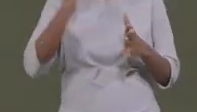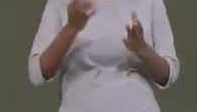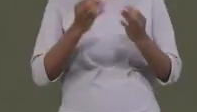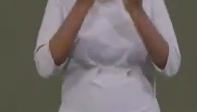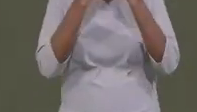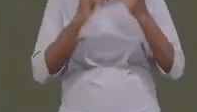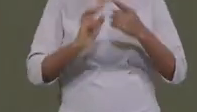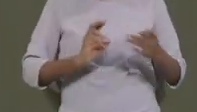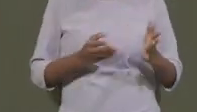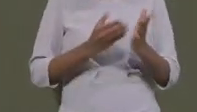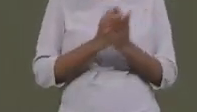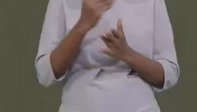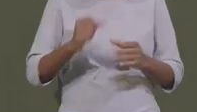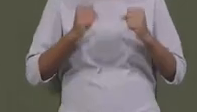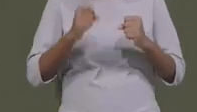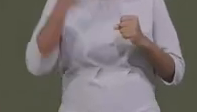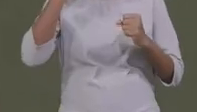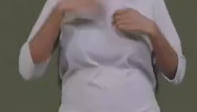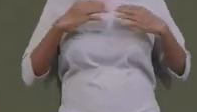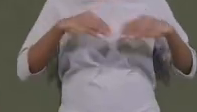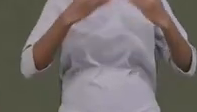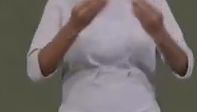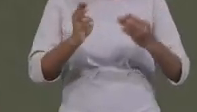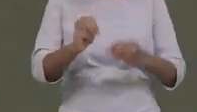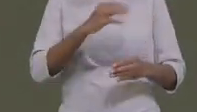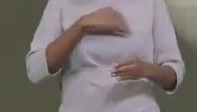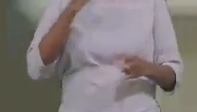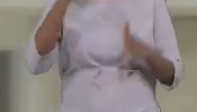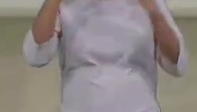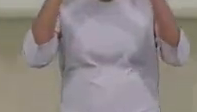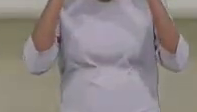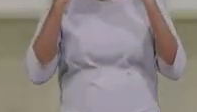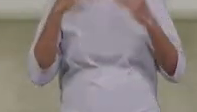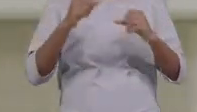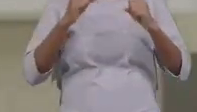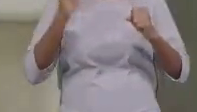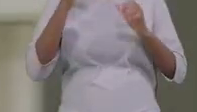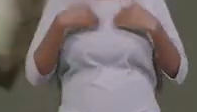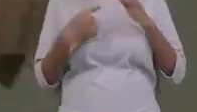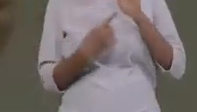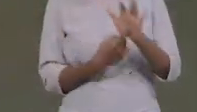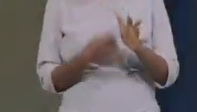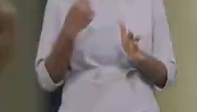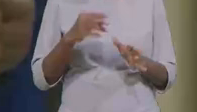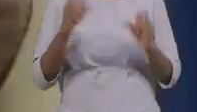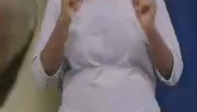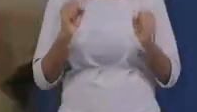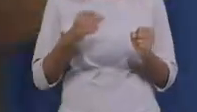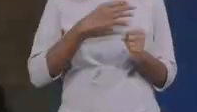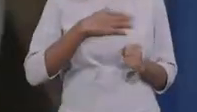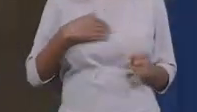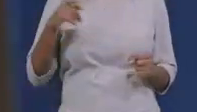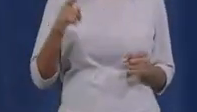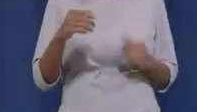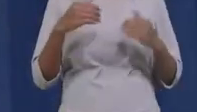même c'était pas la puissance qui les a donné, et ils ont expérimenté la puissance, ils ont manifesté la